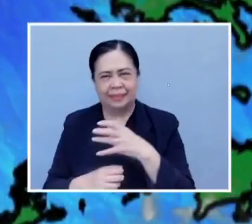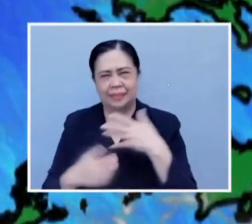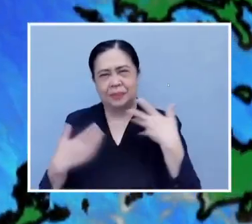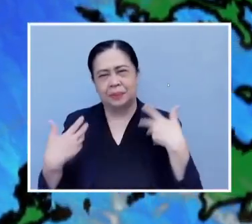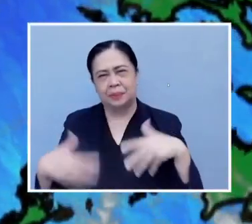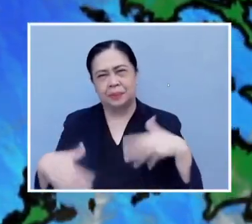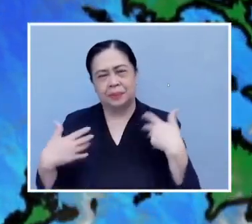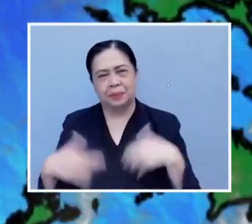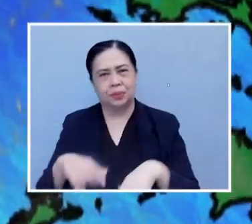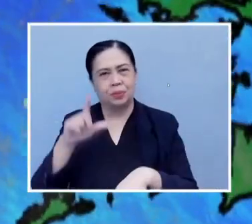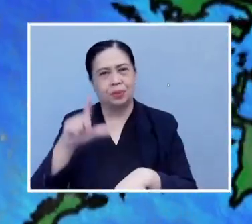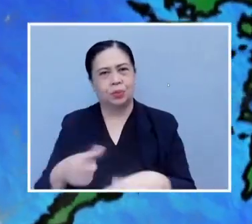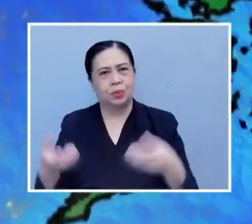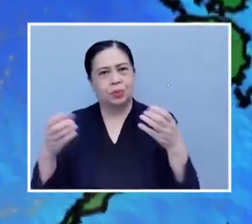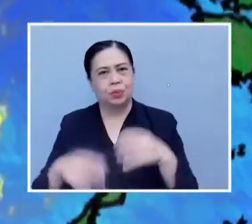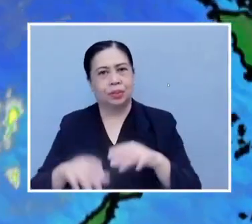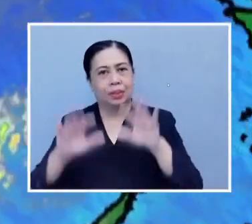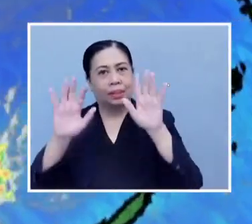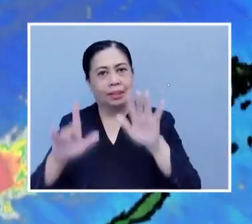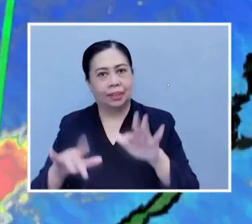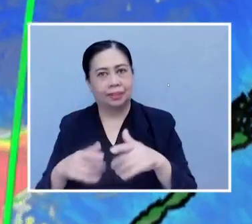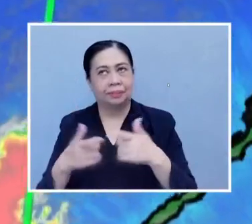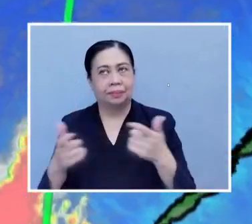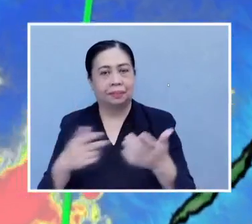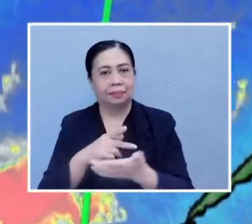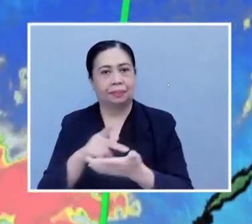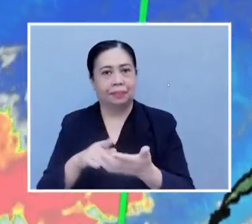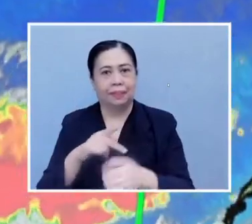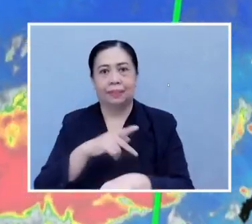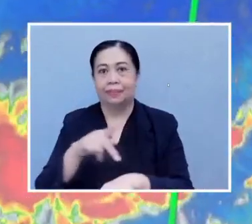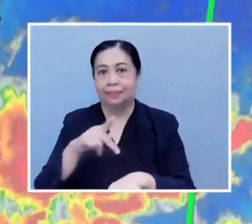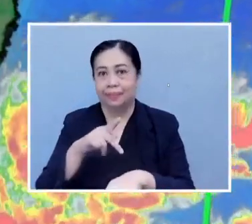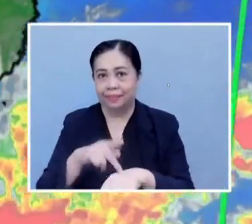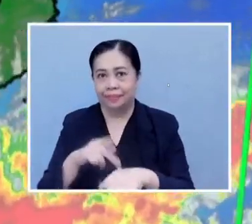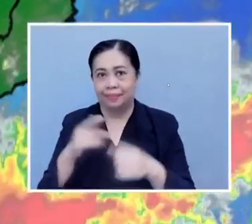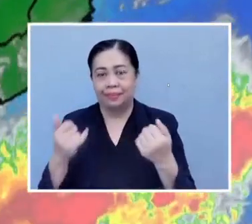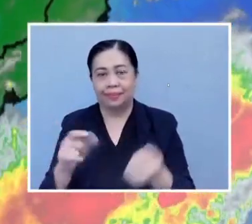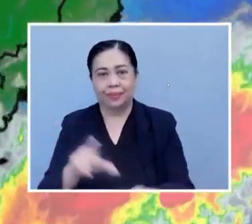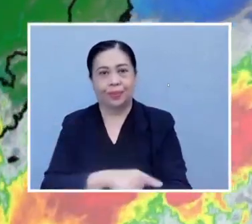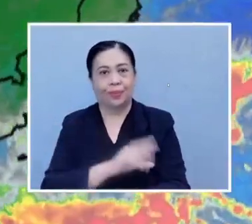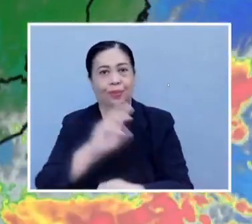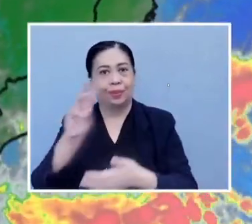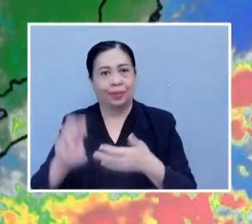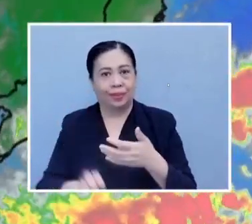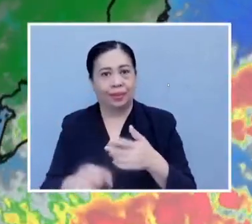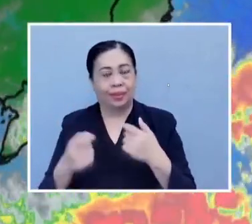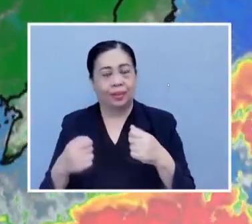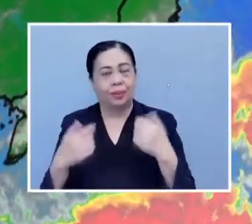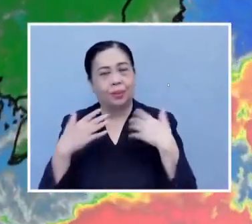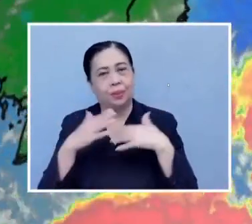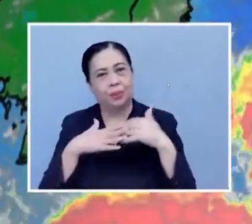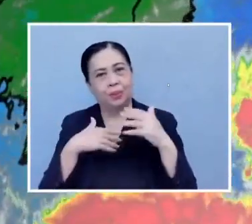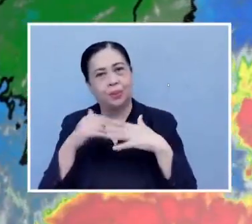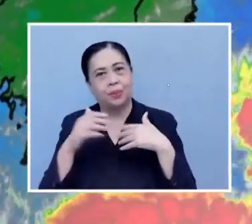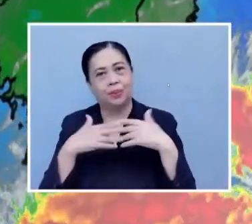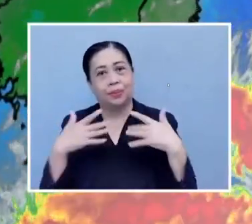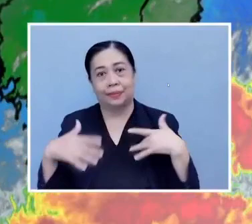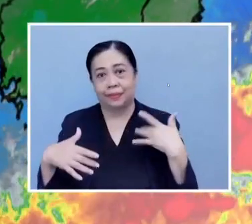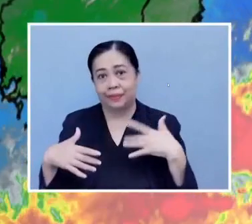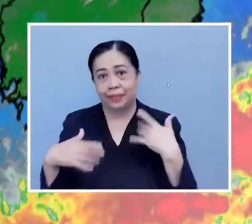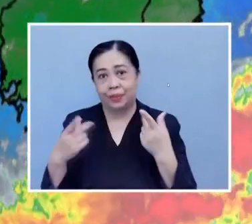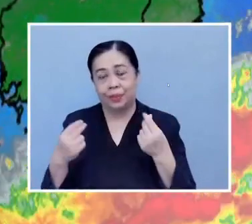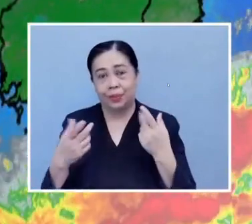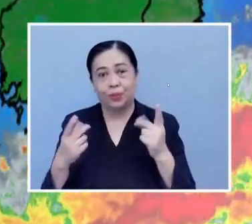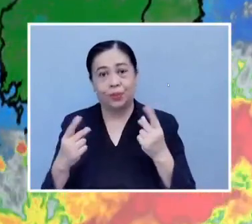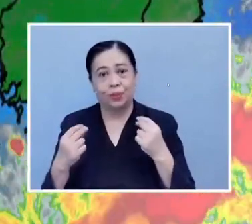at mababa ang tsansa ng ulan sa malaking bahagi ng bansa ngayong long weekend. Kaya para po maging maginhawa ang pakiramdam,